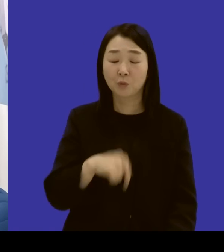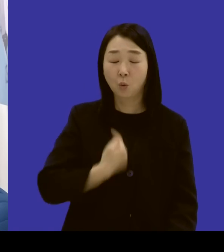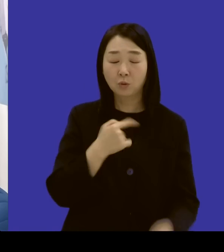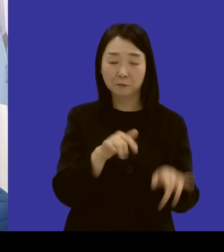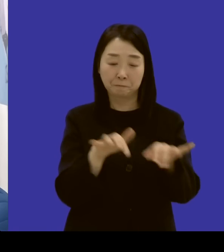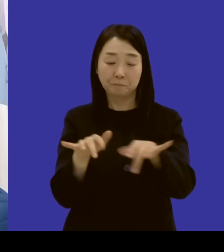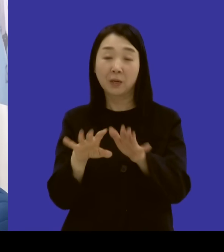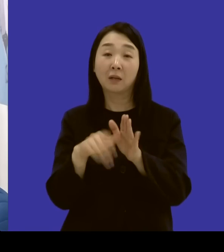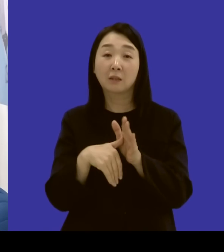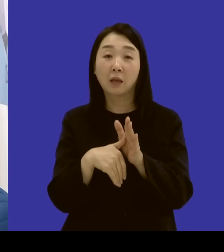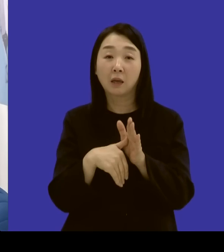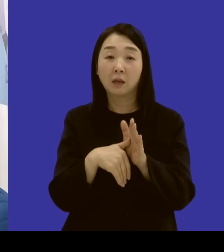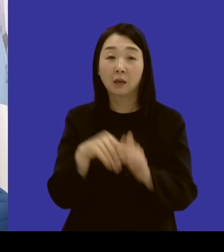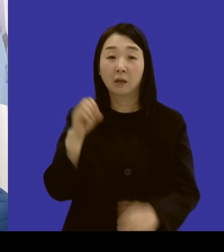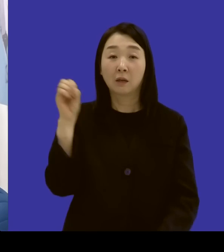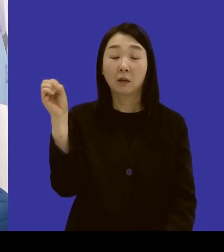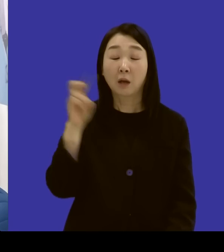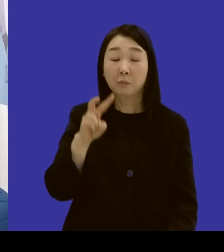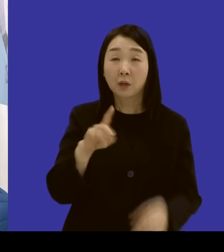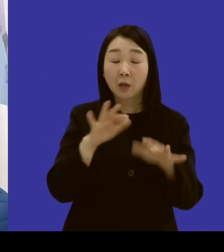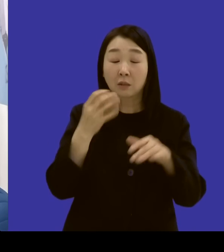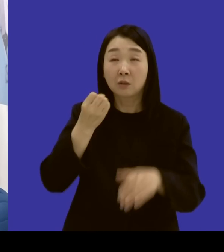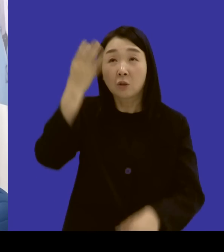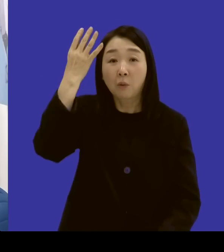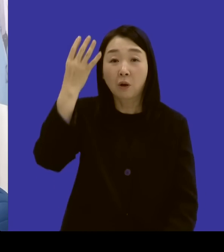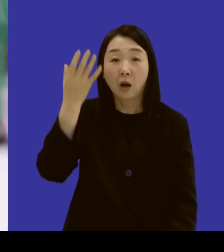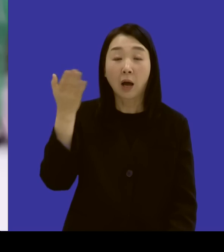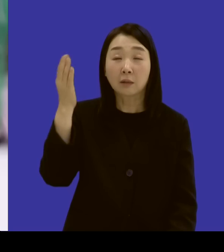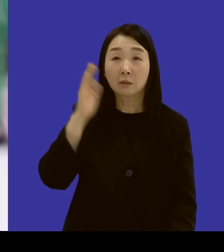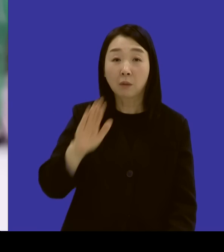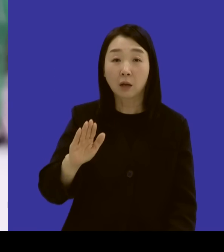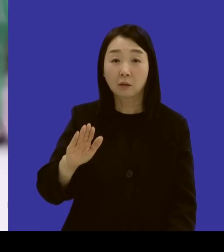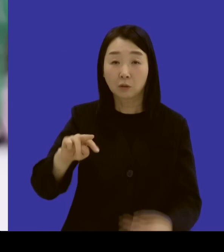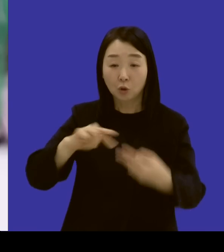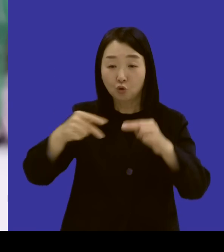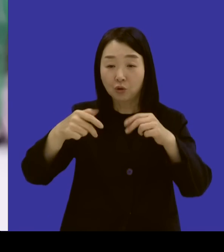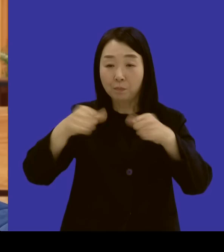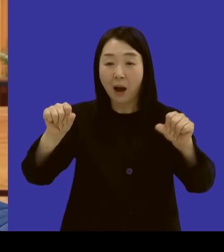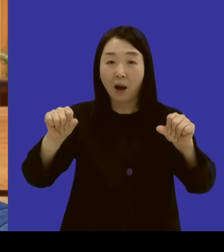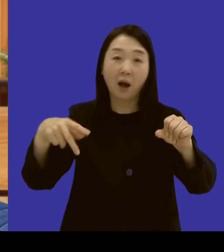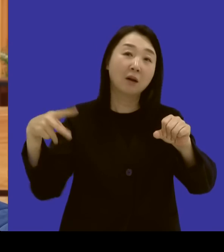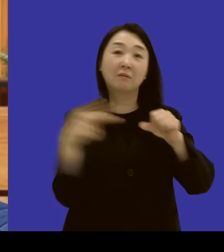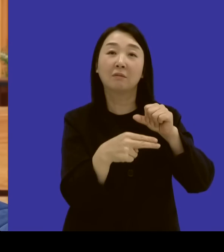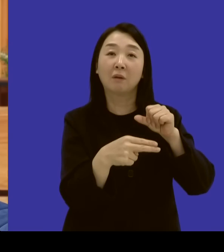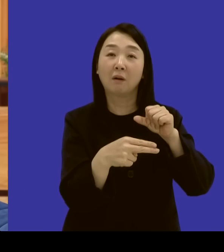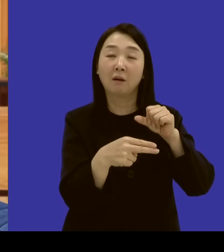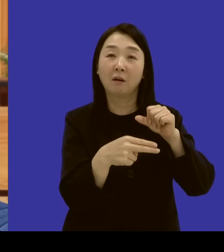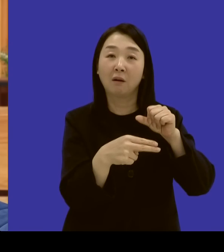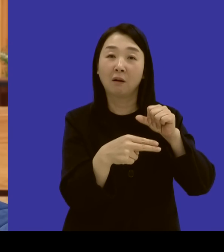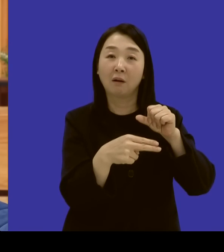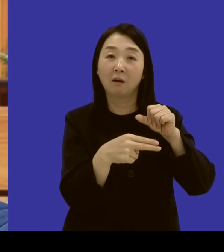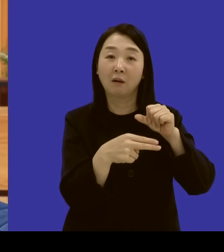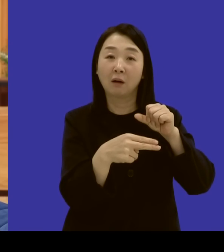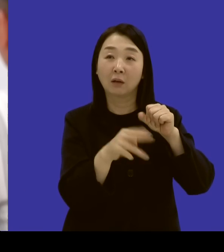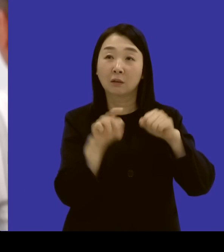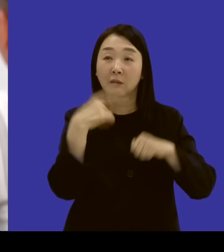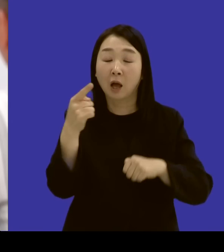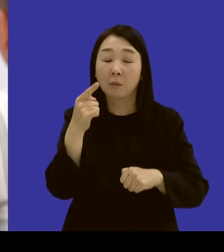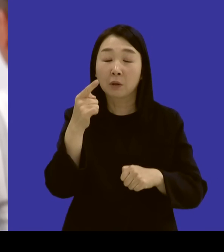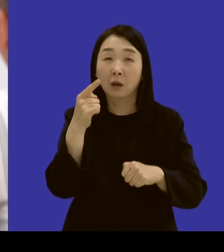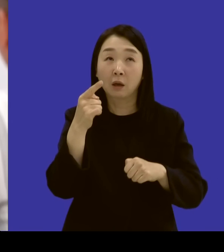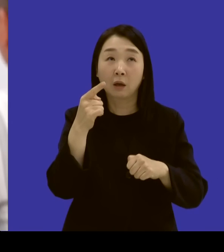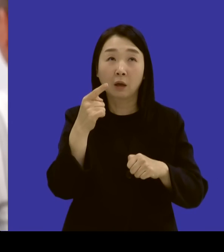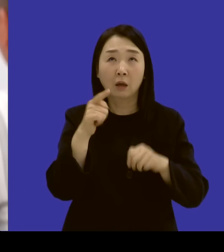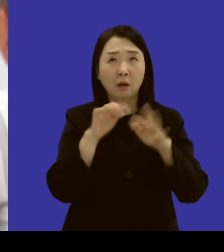하는데 갑자기 딱 잃어버렸는데 그 순간에 줄이 끊겼단 말이에요. 피아노 줄이 끊겼어요. 피아노 줄이 끊길 때 근데 됐어요? 제가 그 다음 게 생각이 안